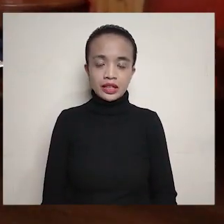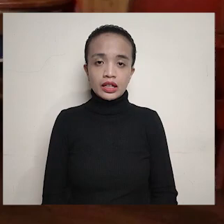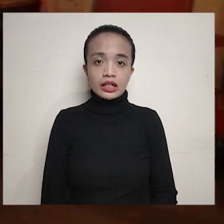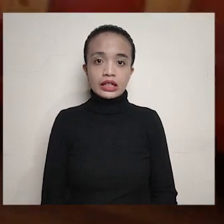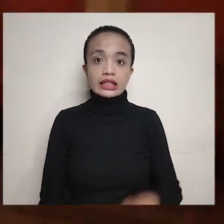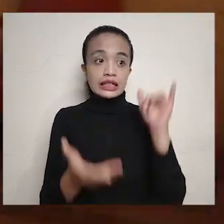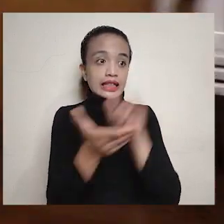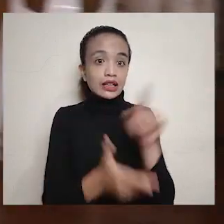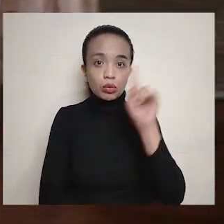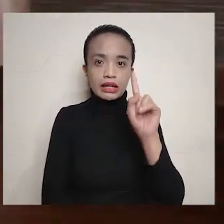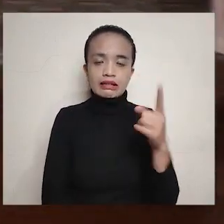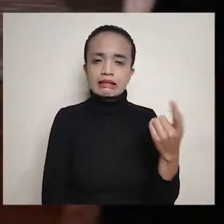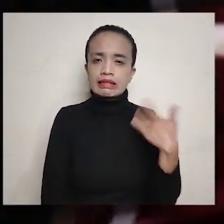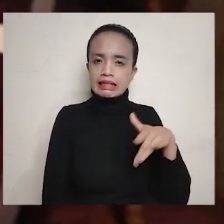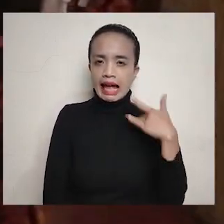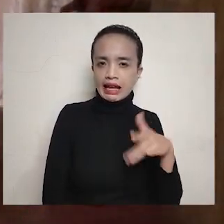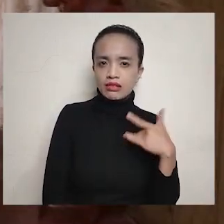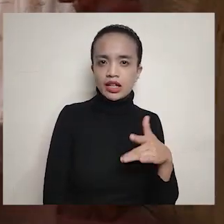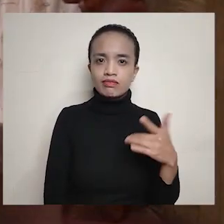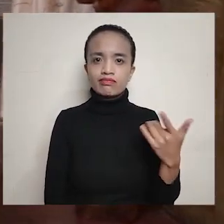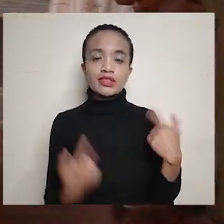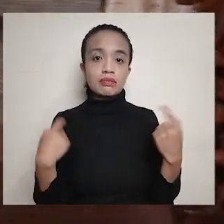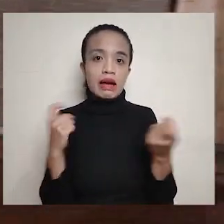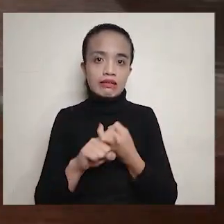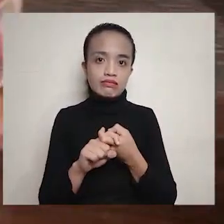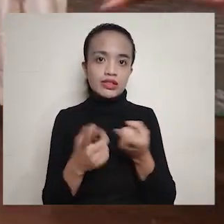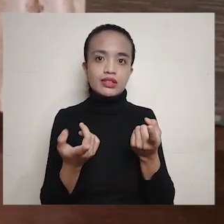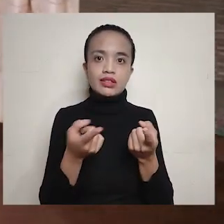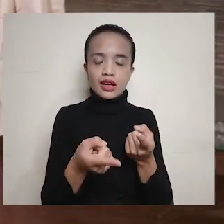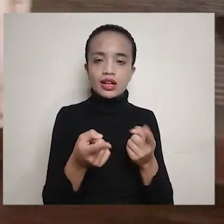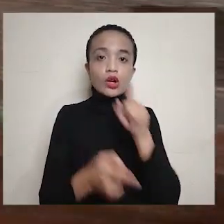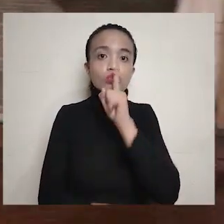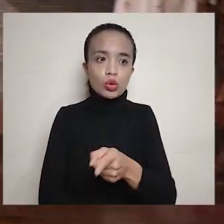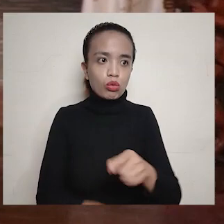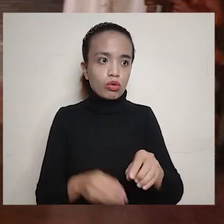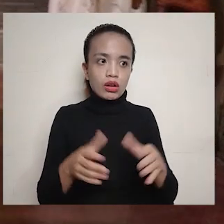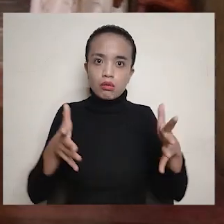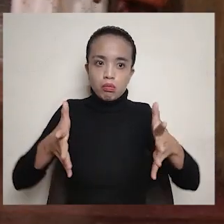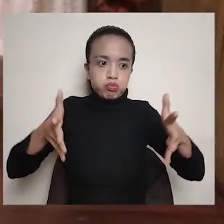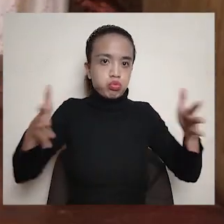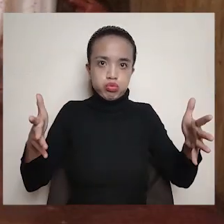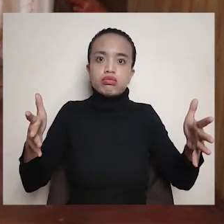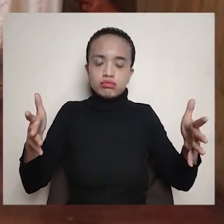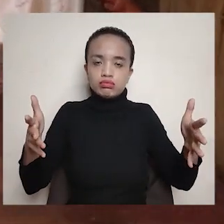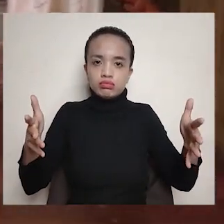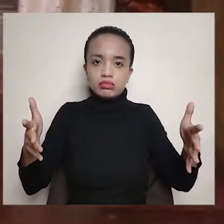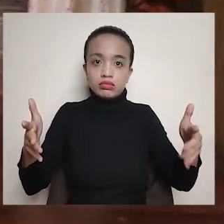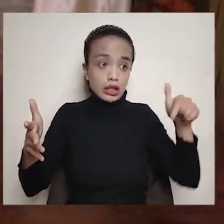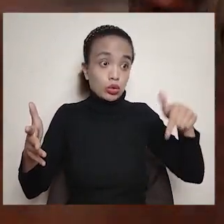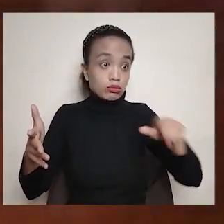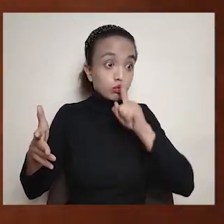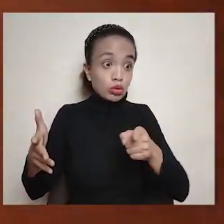So, ganito daw ang mga Spanish style salas, di ba? Yung talagang malawak. Tapos ito yung